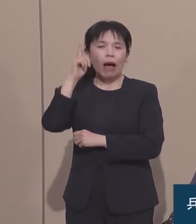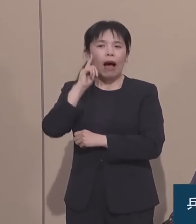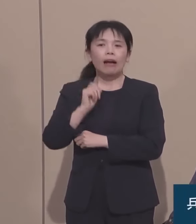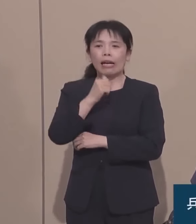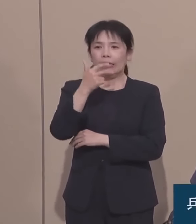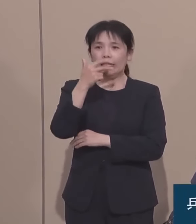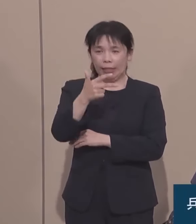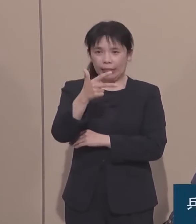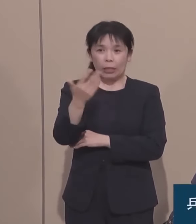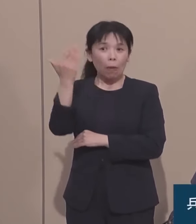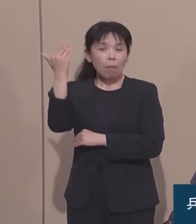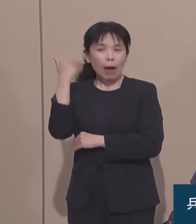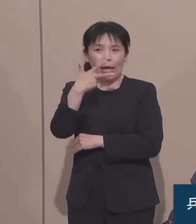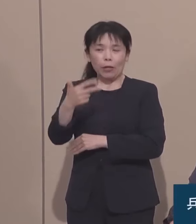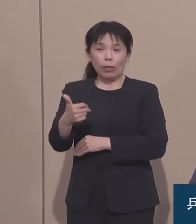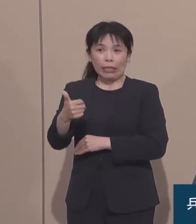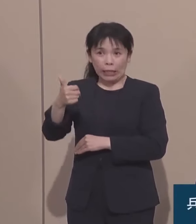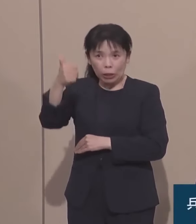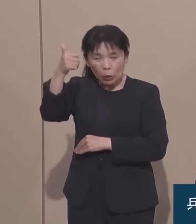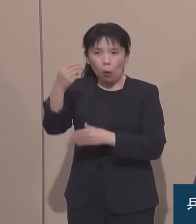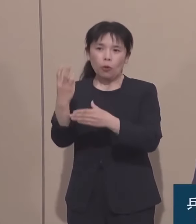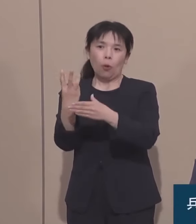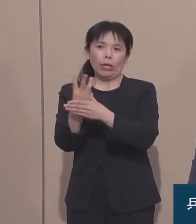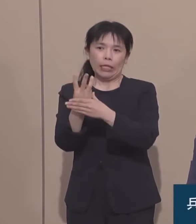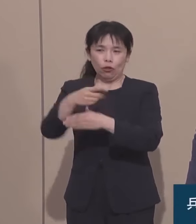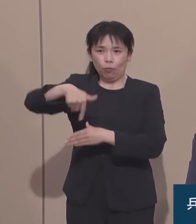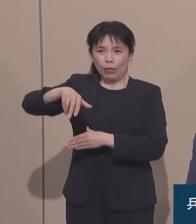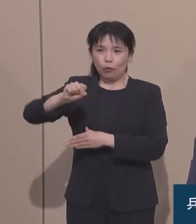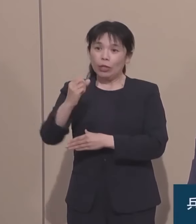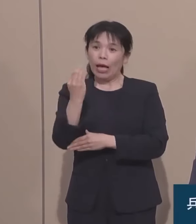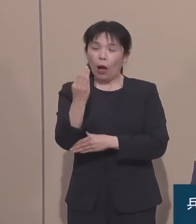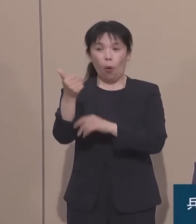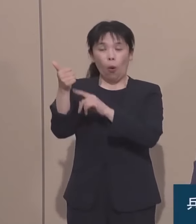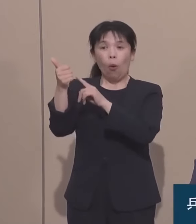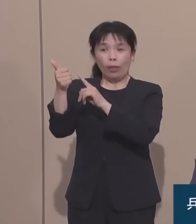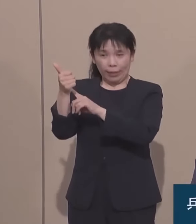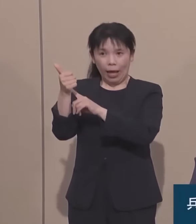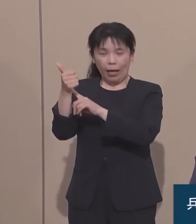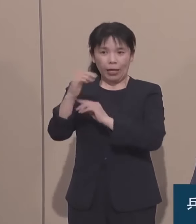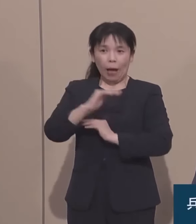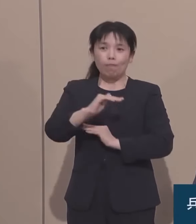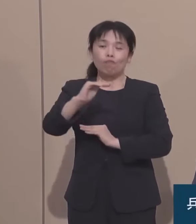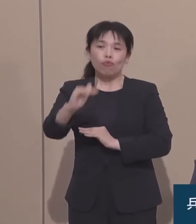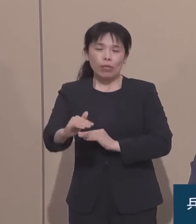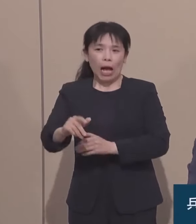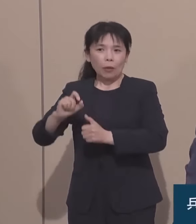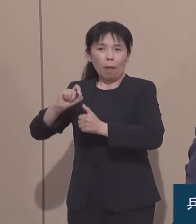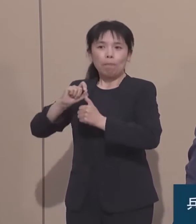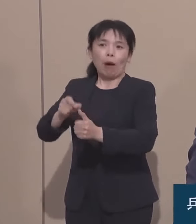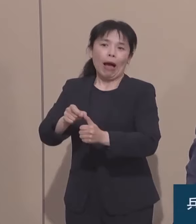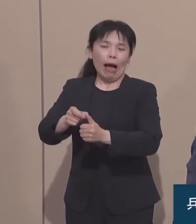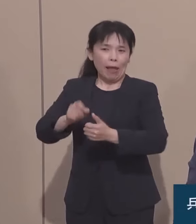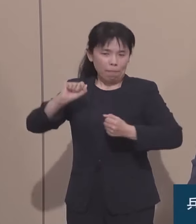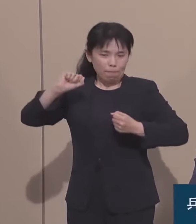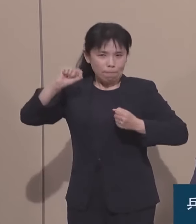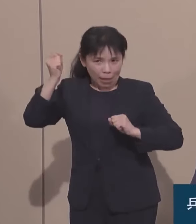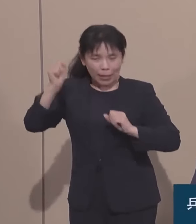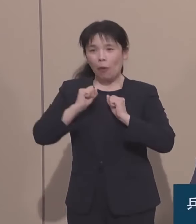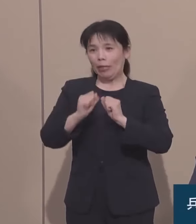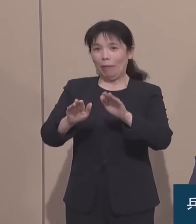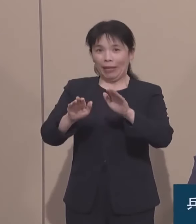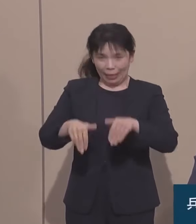明石市の全市長泉ふさんが部下をパワハラした時のもまをさせていただきまし